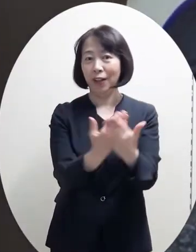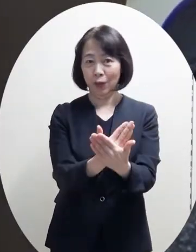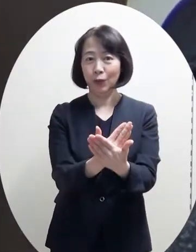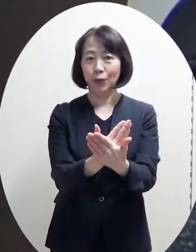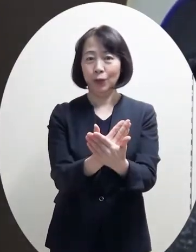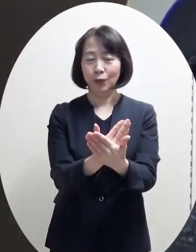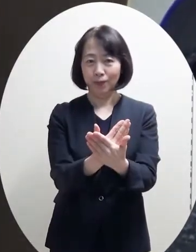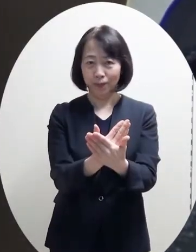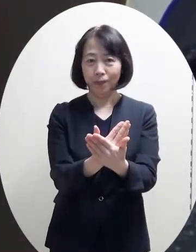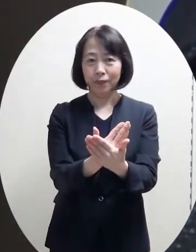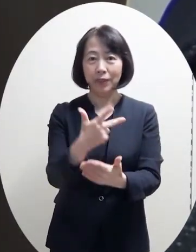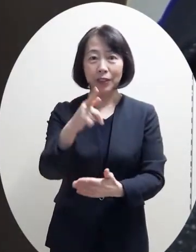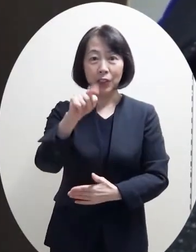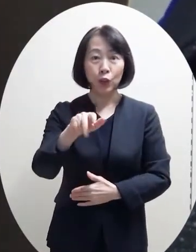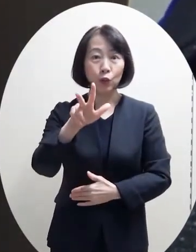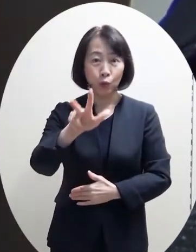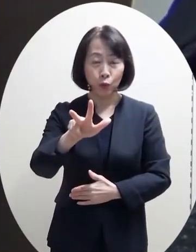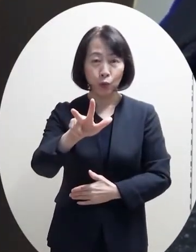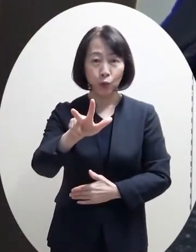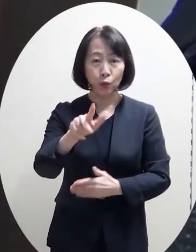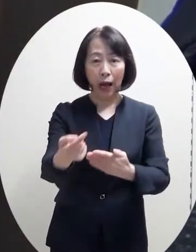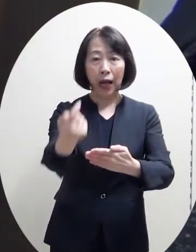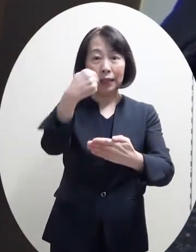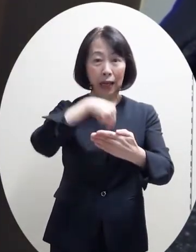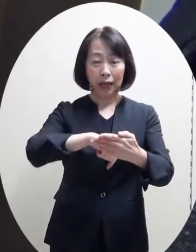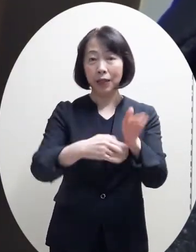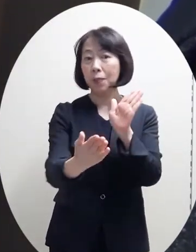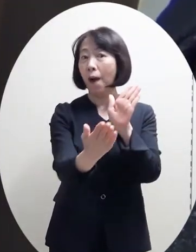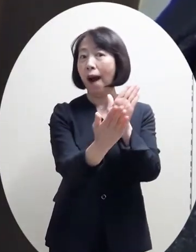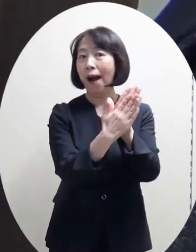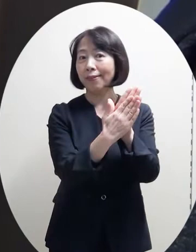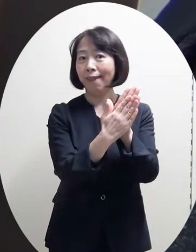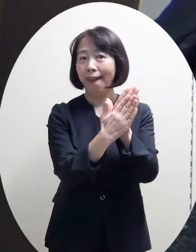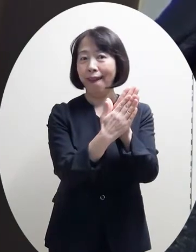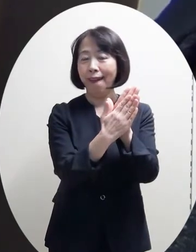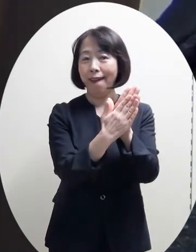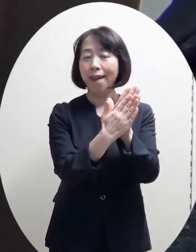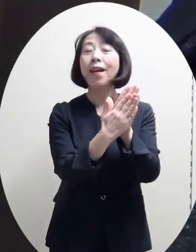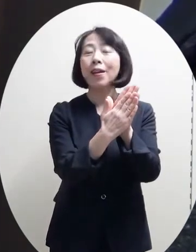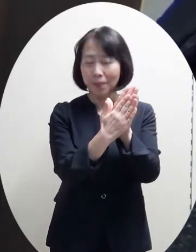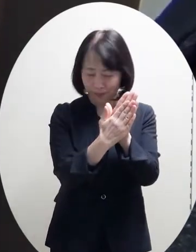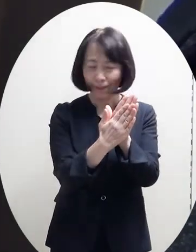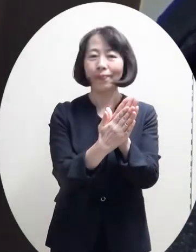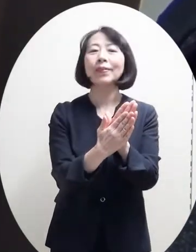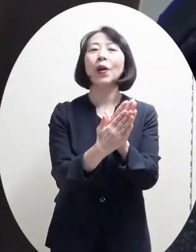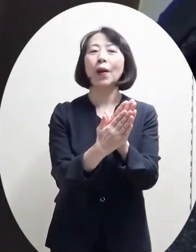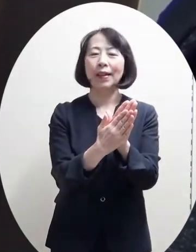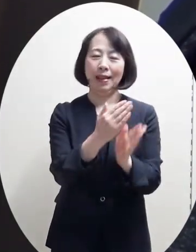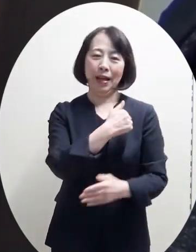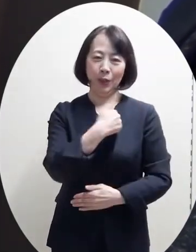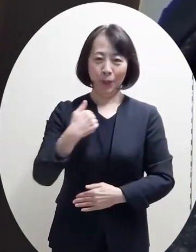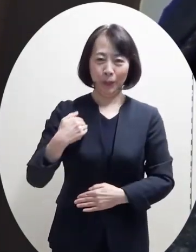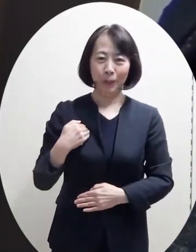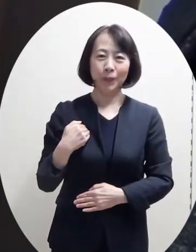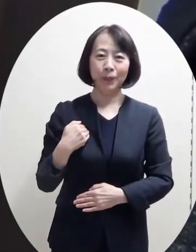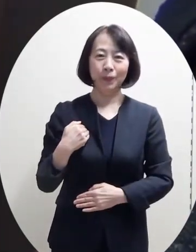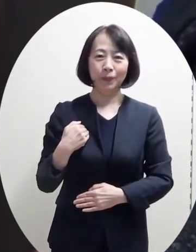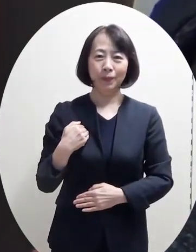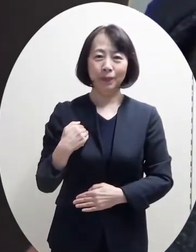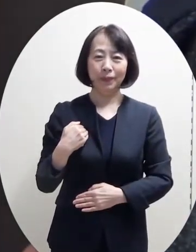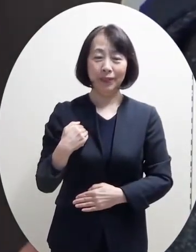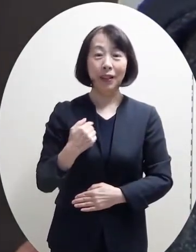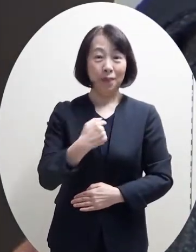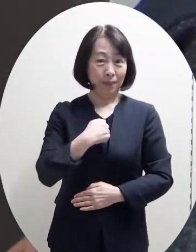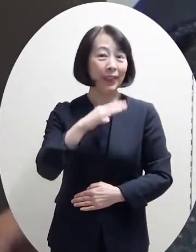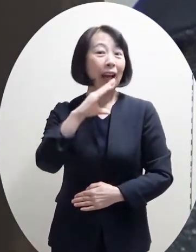じゃあこのシールを内側にも貼って、これでよしと。よし、じゃ